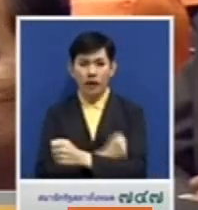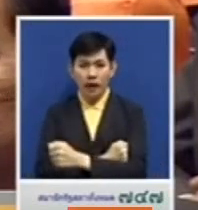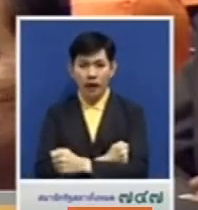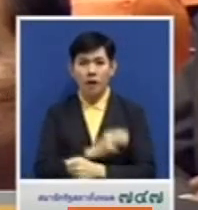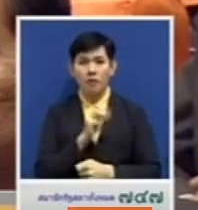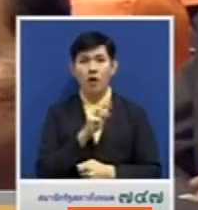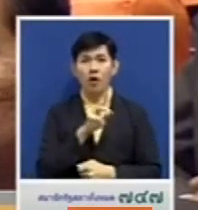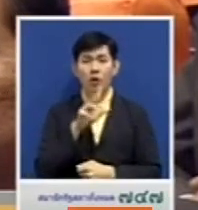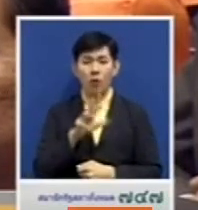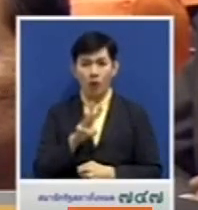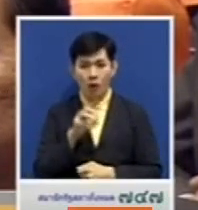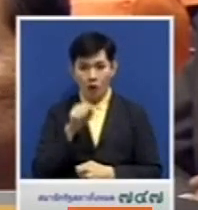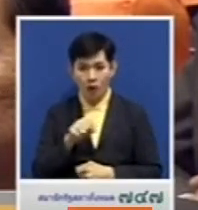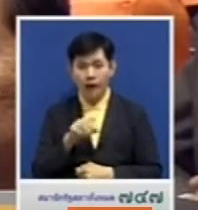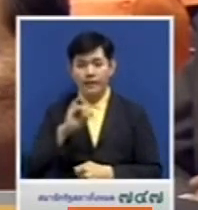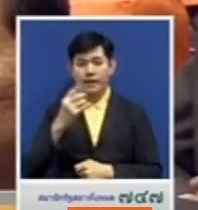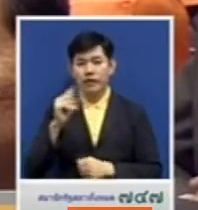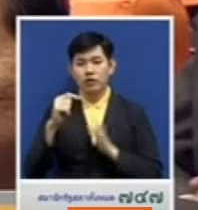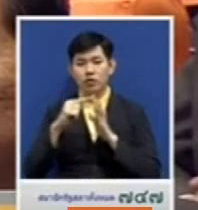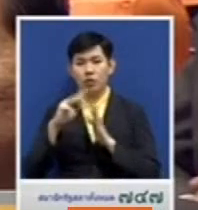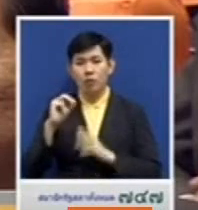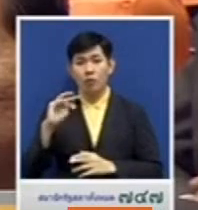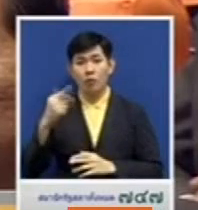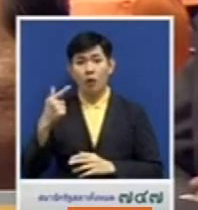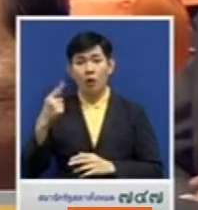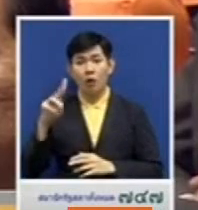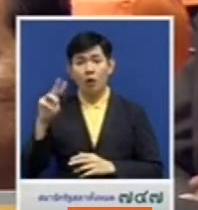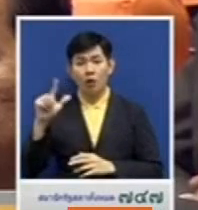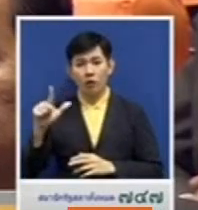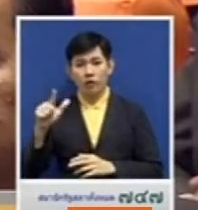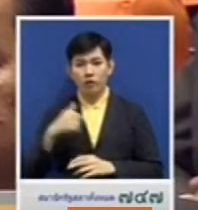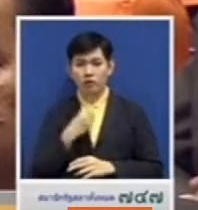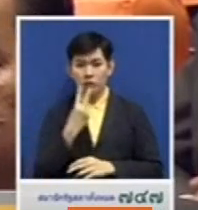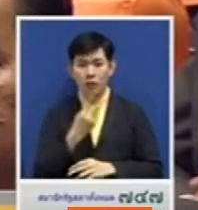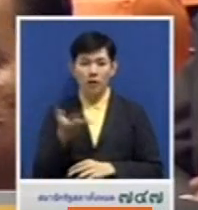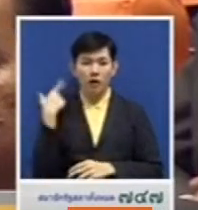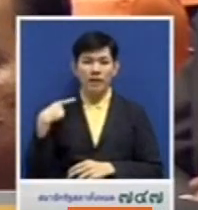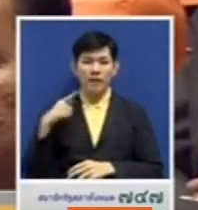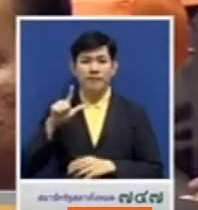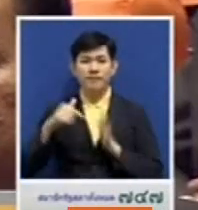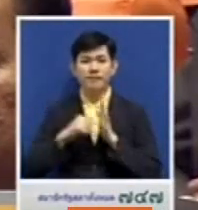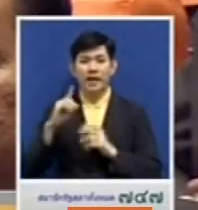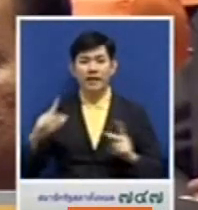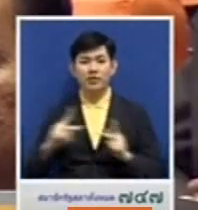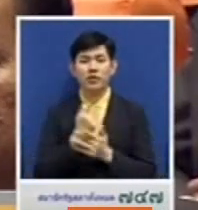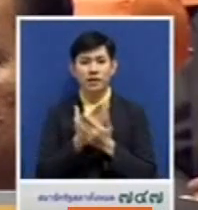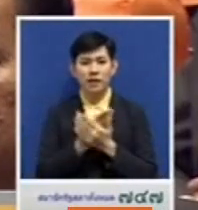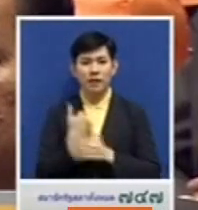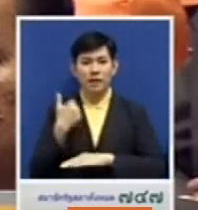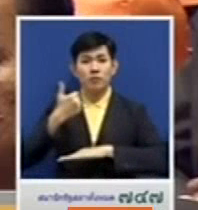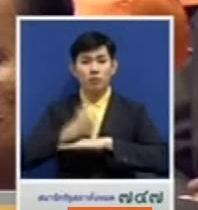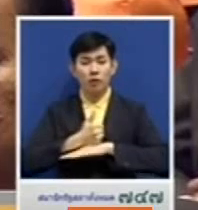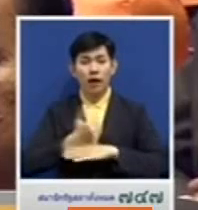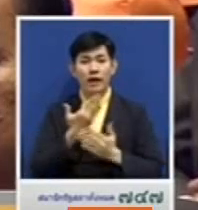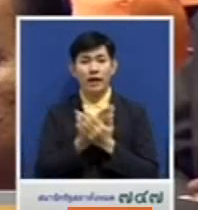ศ์จตุมงคลนะฮะท่านเป็นอดีตปลัดกระทรวงการคลังนะครับก็มือดีเป็นผู้ว่าแบงค์ชาติเคยเซ็นในธนบัตรแล้